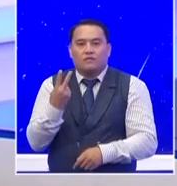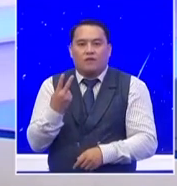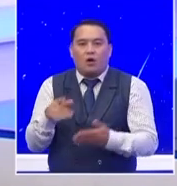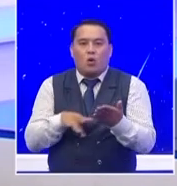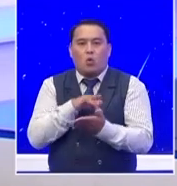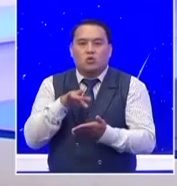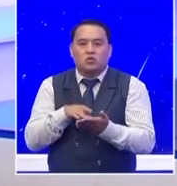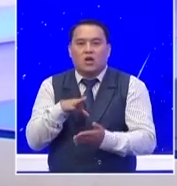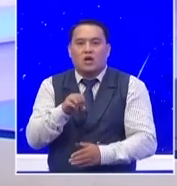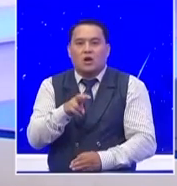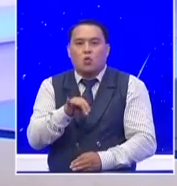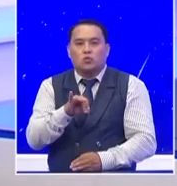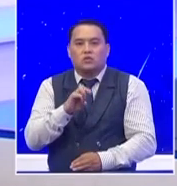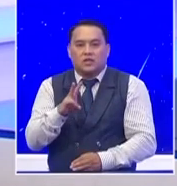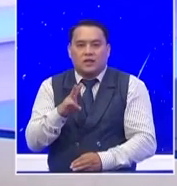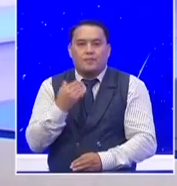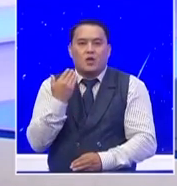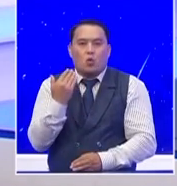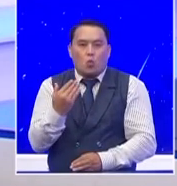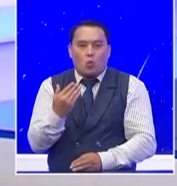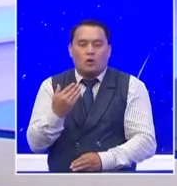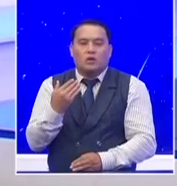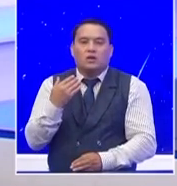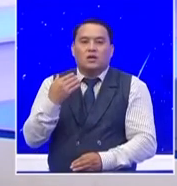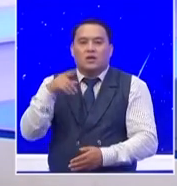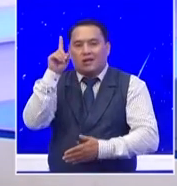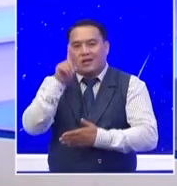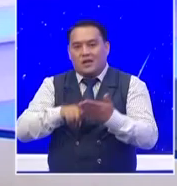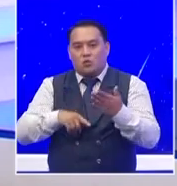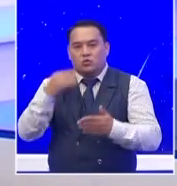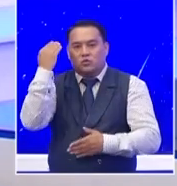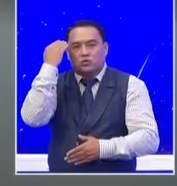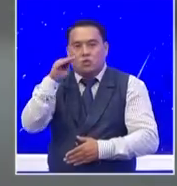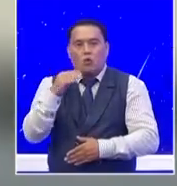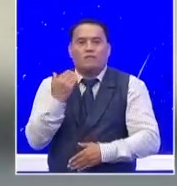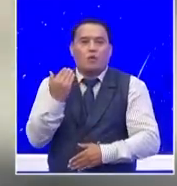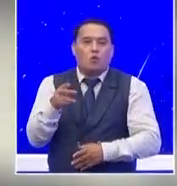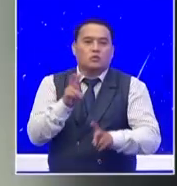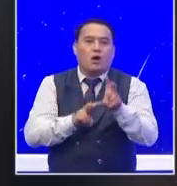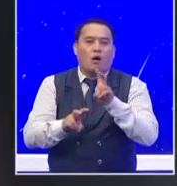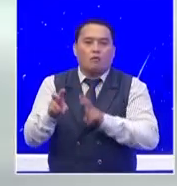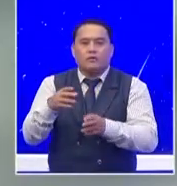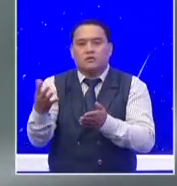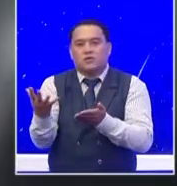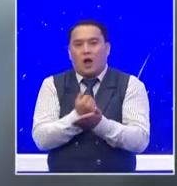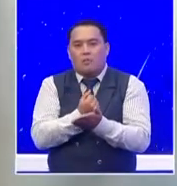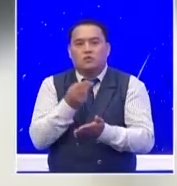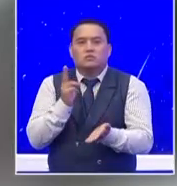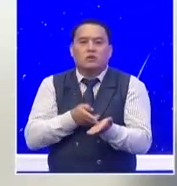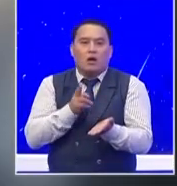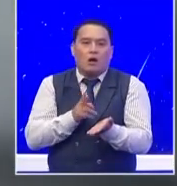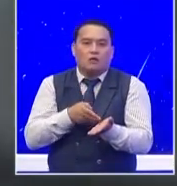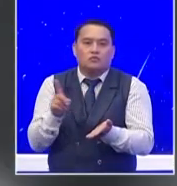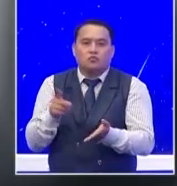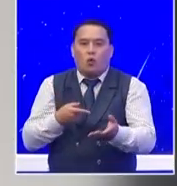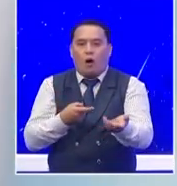города Жаноузен Мангыстауской области, приверженцы деструктивного религиозного течения. В ходе обысков обнаружены и изъяты вещественные доказательства, в